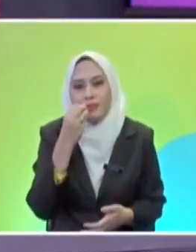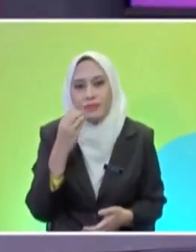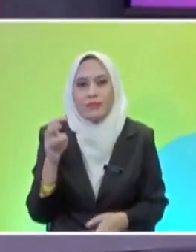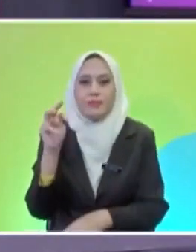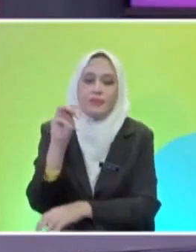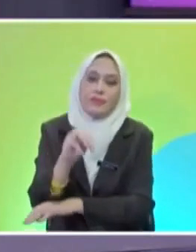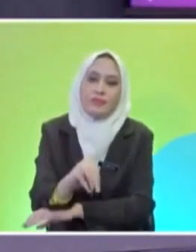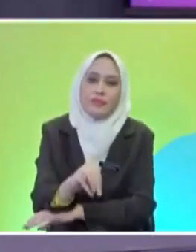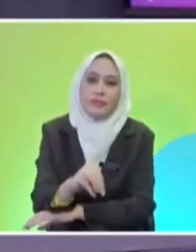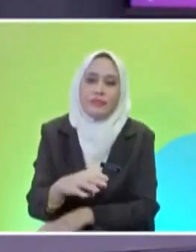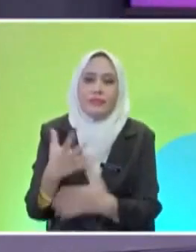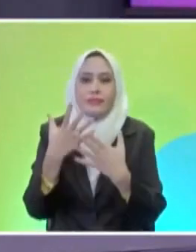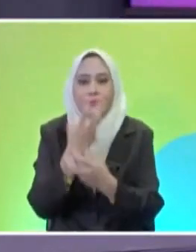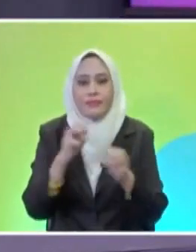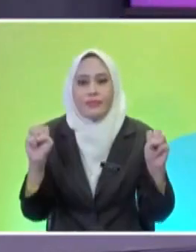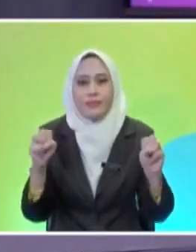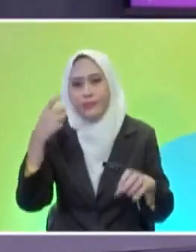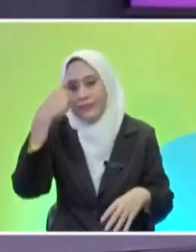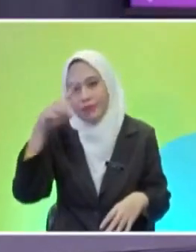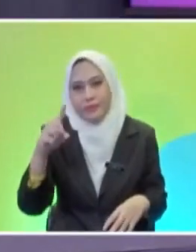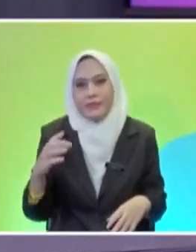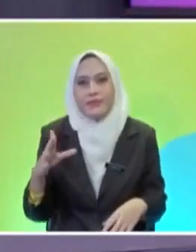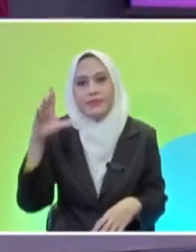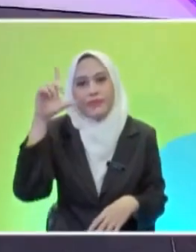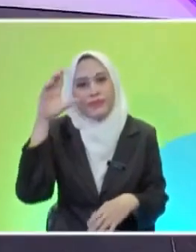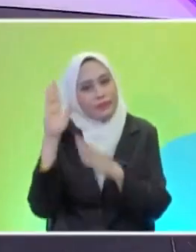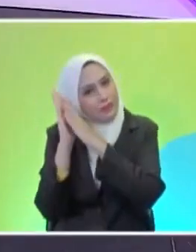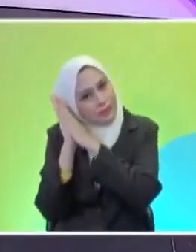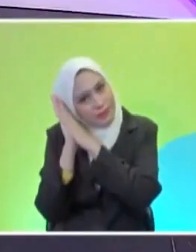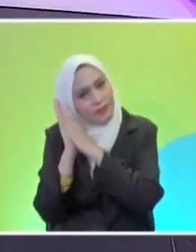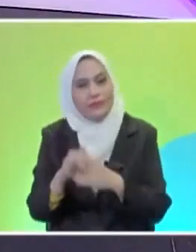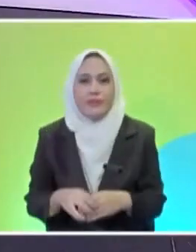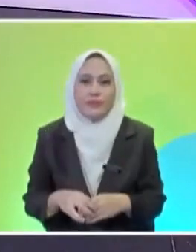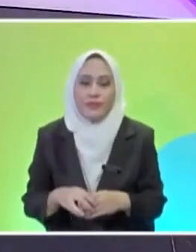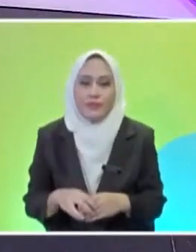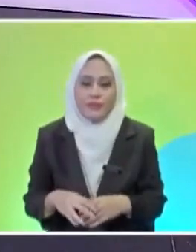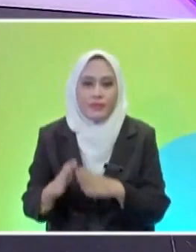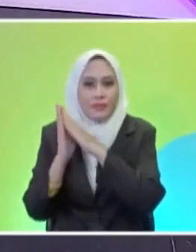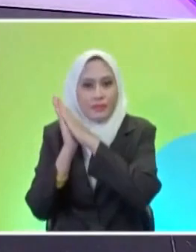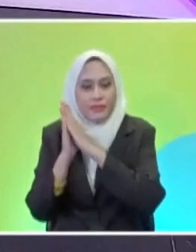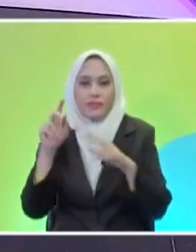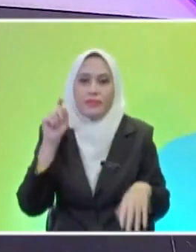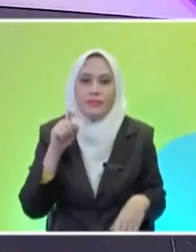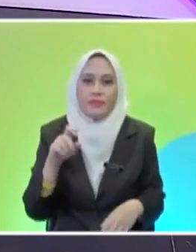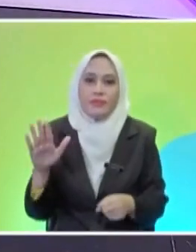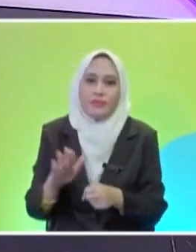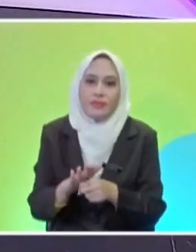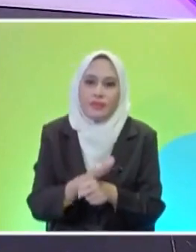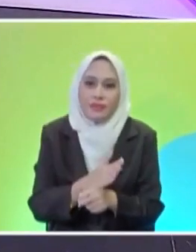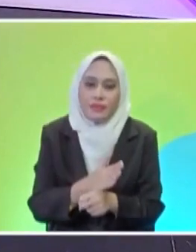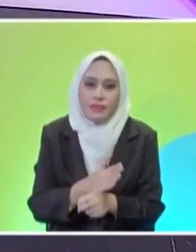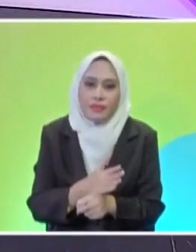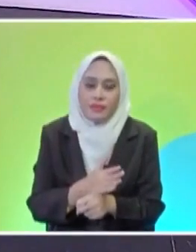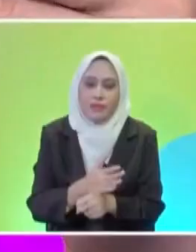bersedia untuk tidur. Kena tidur cukup kan cikgu? Ya, betul. Supaya kita